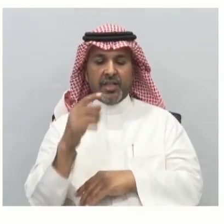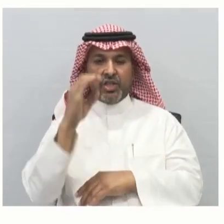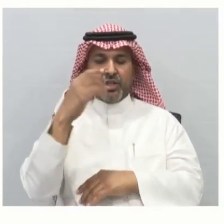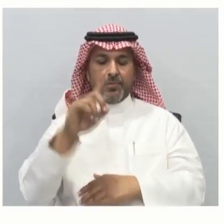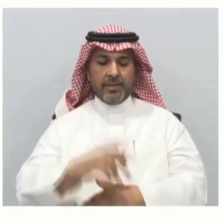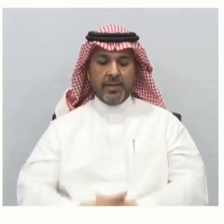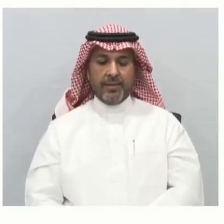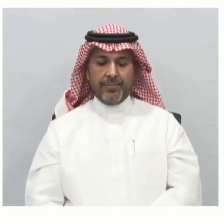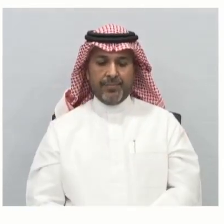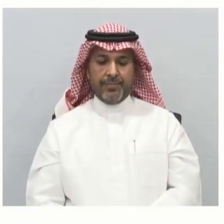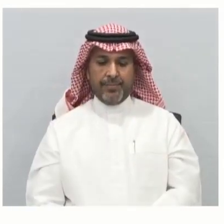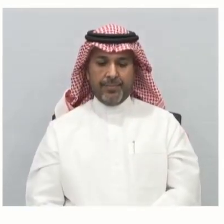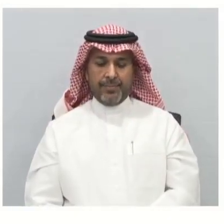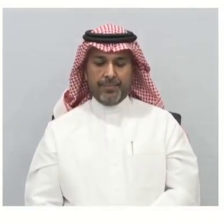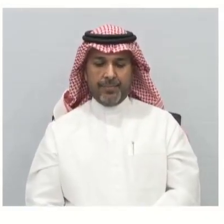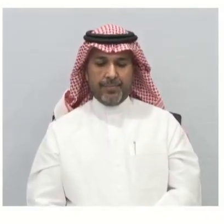الاجابه الصحيحه